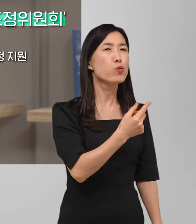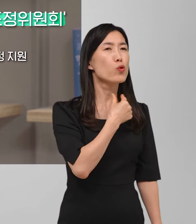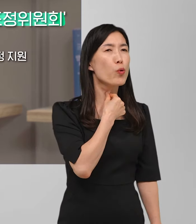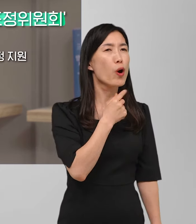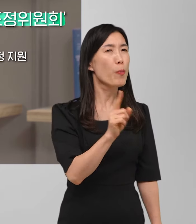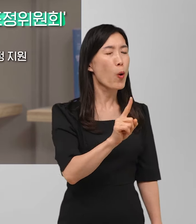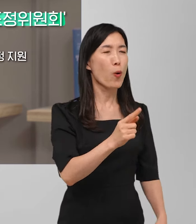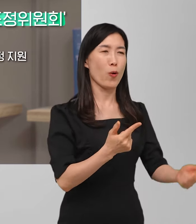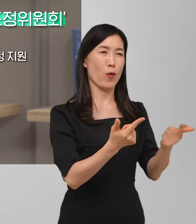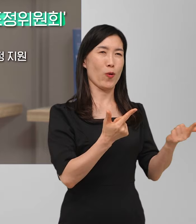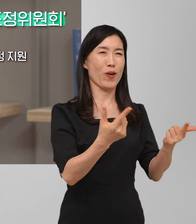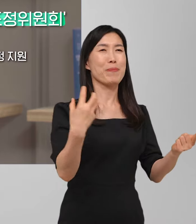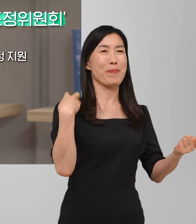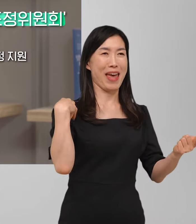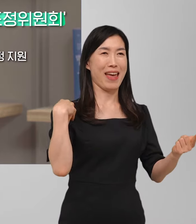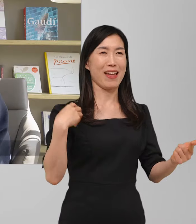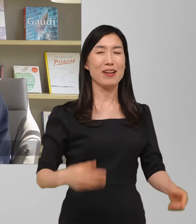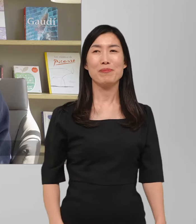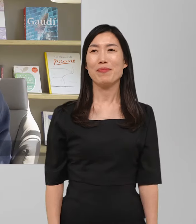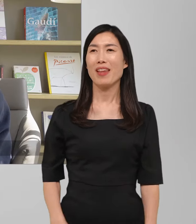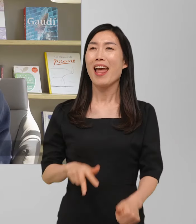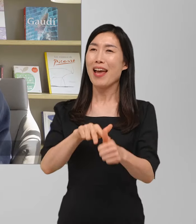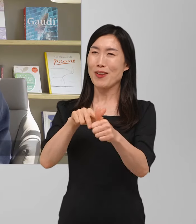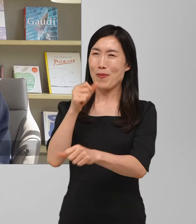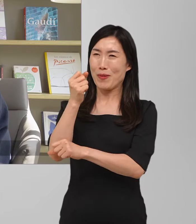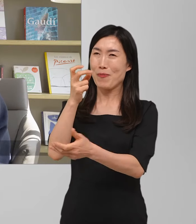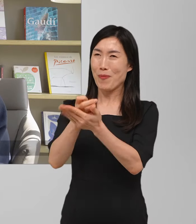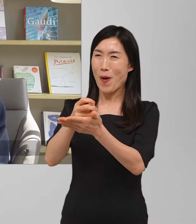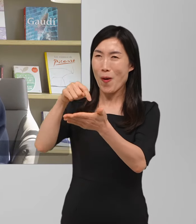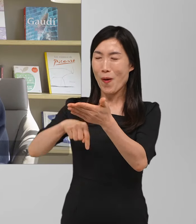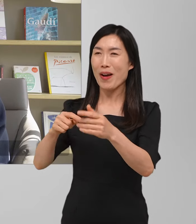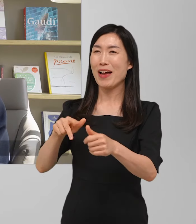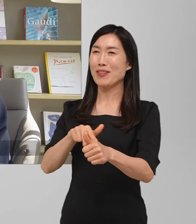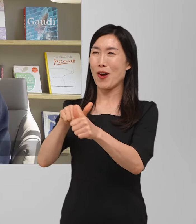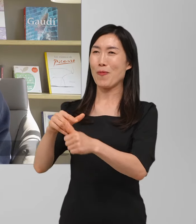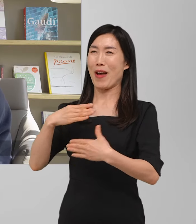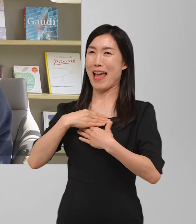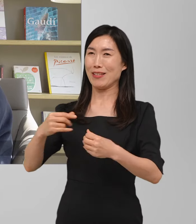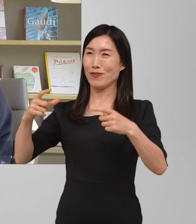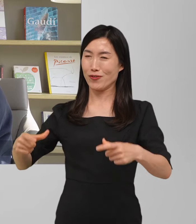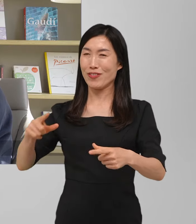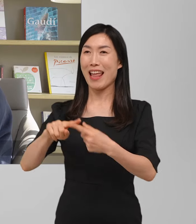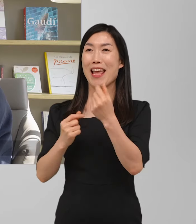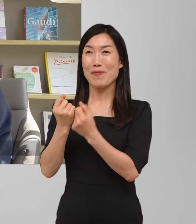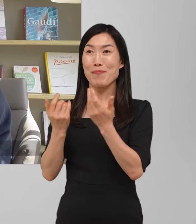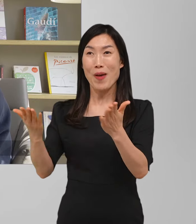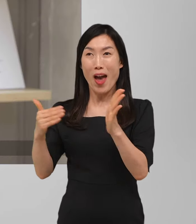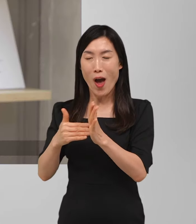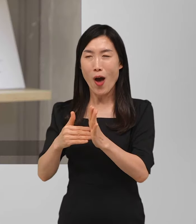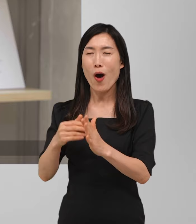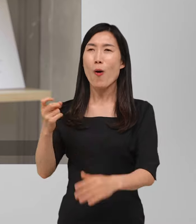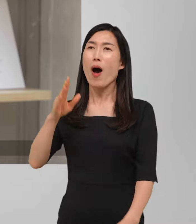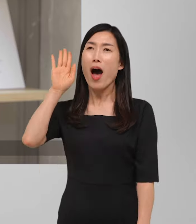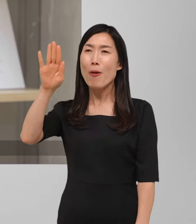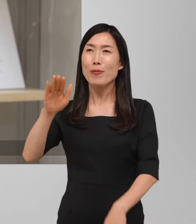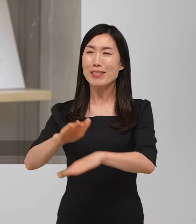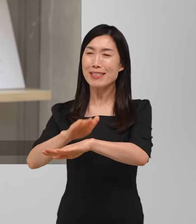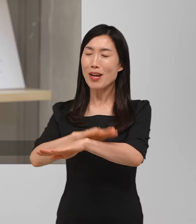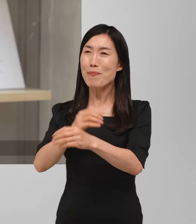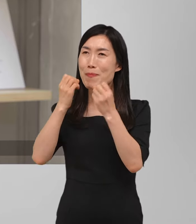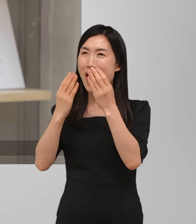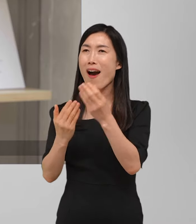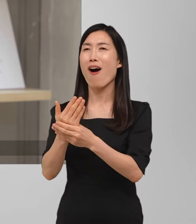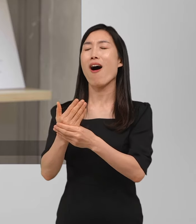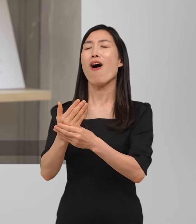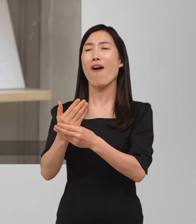위해서 분쟁 조정을 또 지원하게 됩니다. 이 데이터 기본법에서 지금 다루는 지금 데이터 안심구역 그리고 새로운 직군들이 생긴다라고